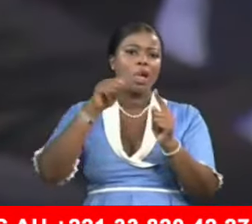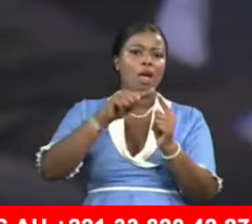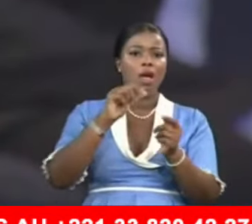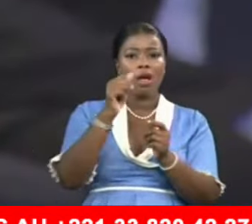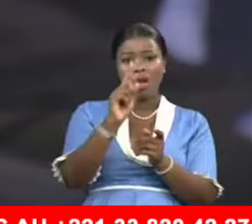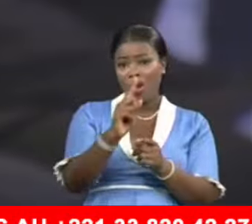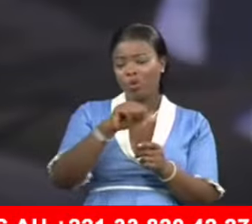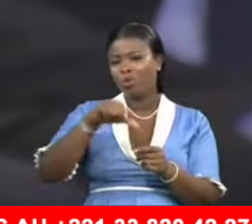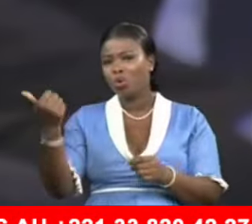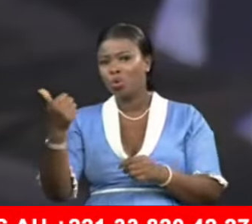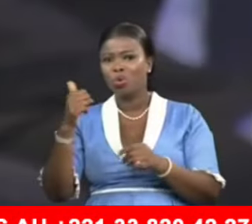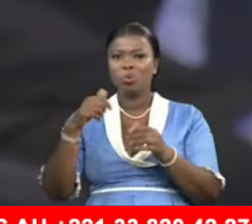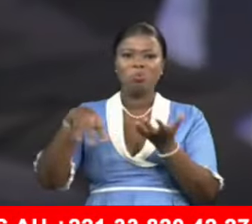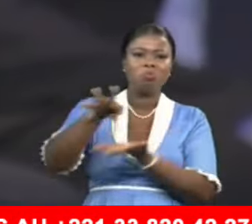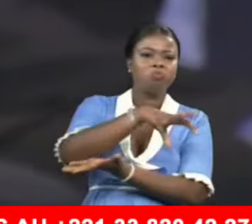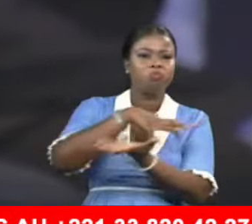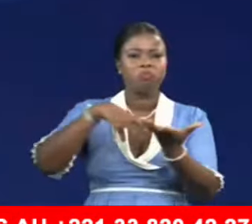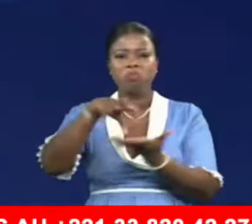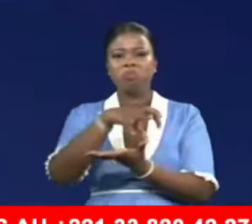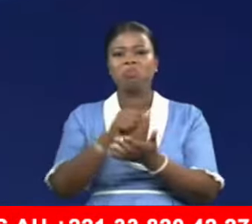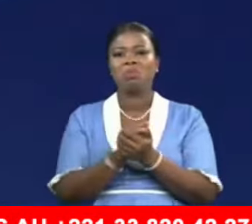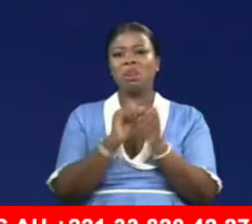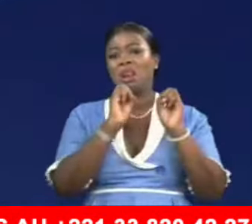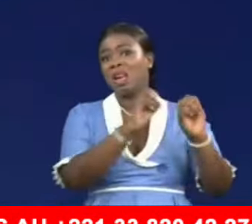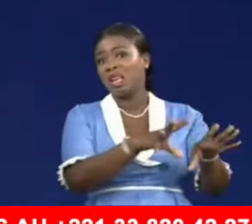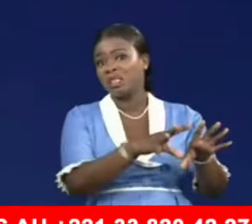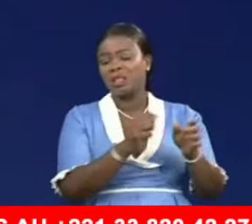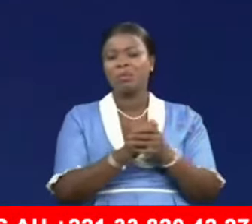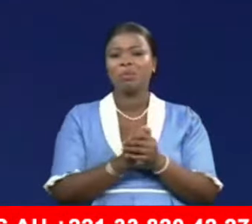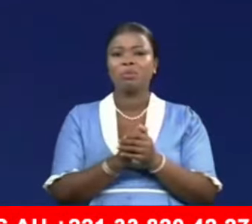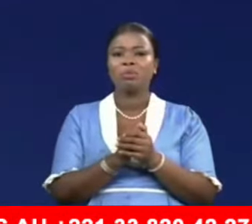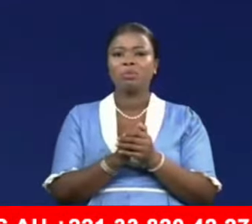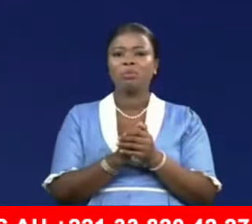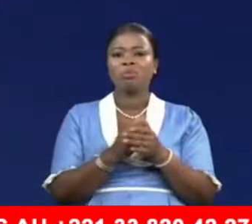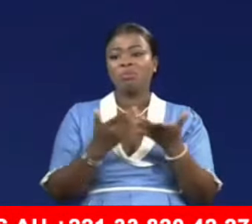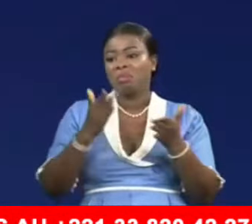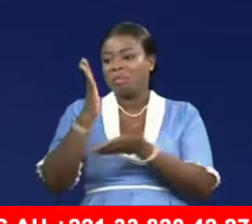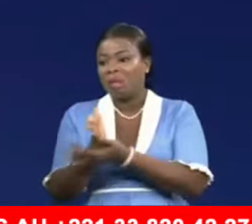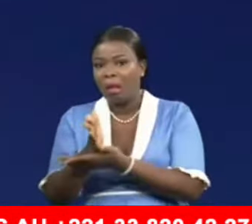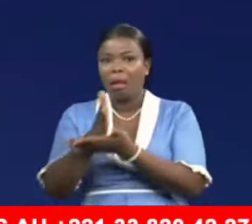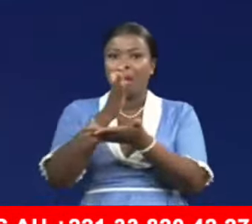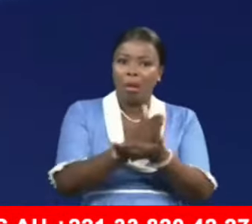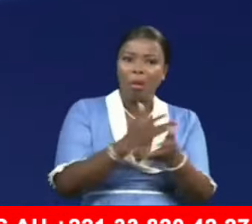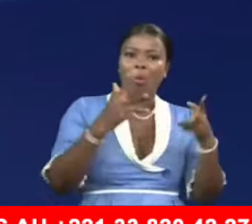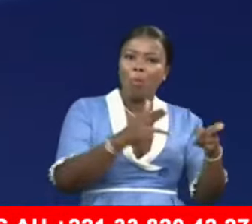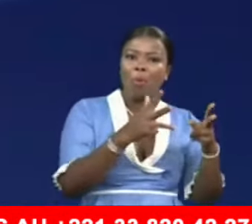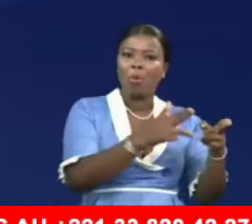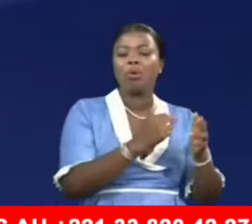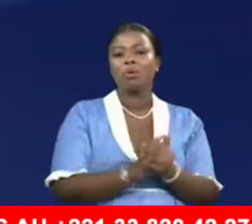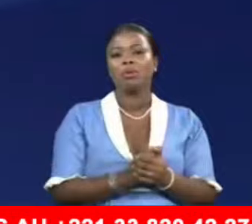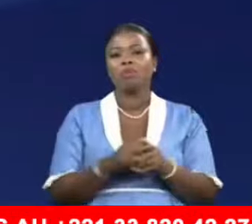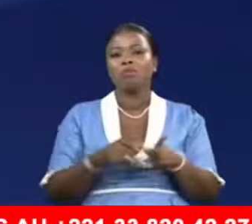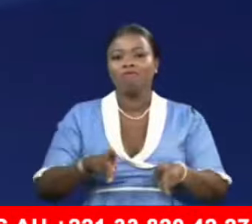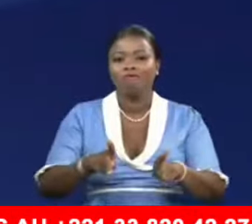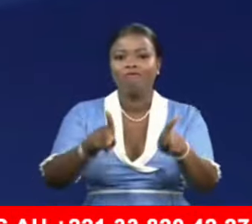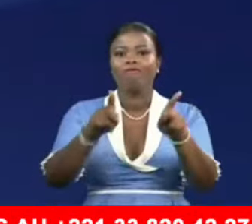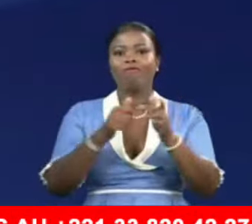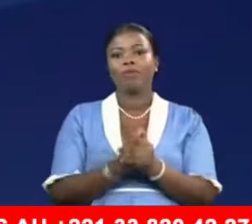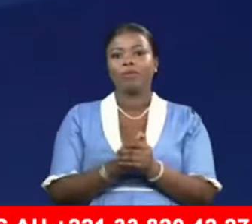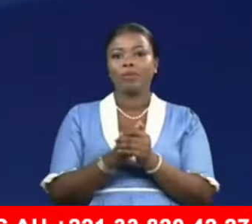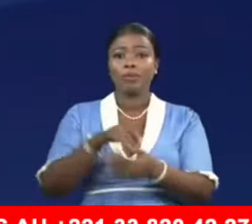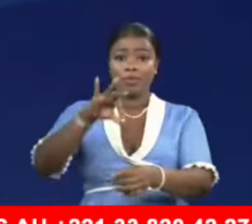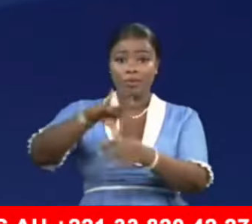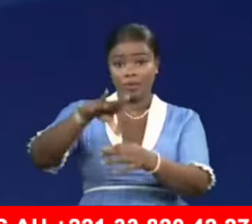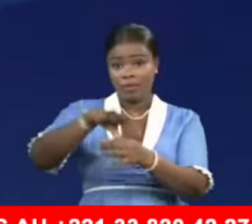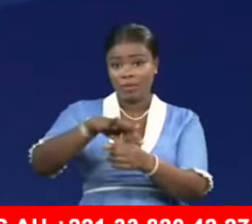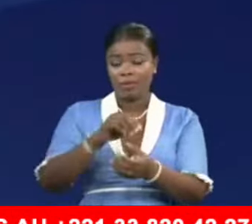touchant à tout laissant bien souvent par-ci par là un goût d'inachevé et toujours dans la précipitation électoraliste